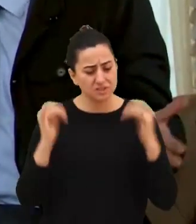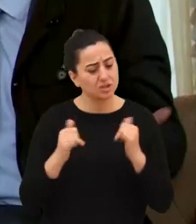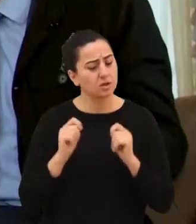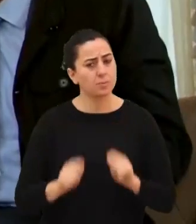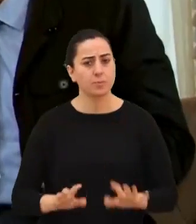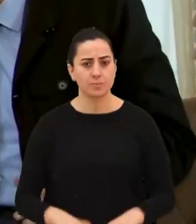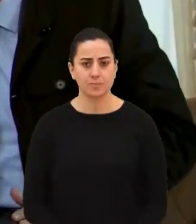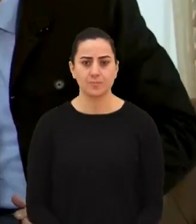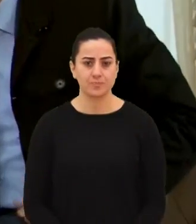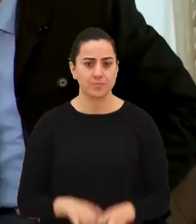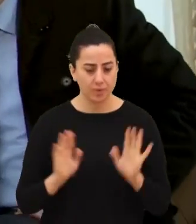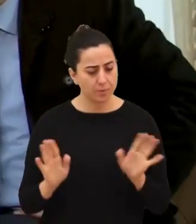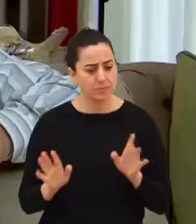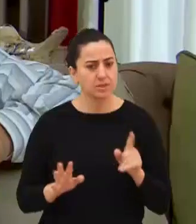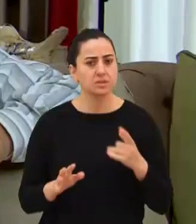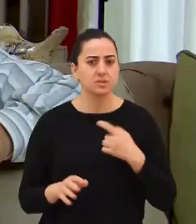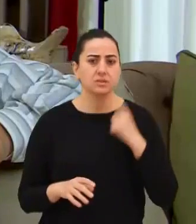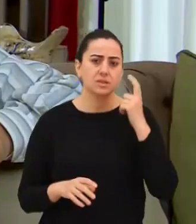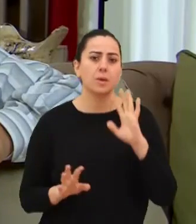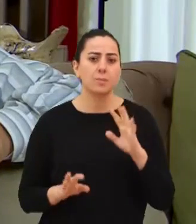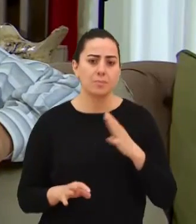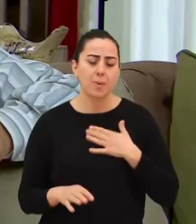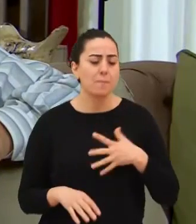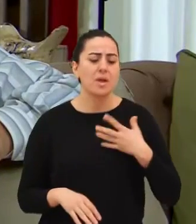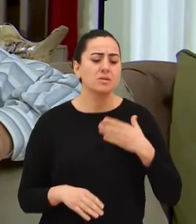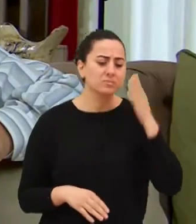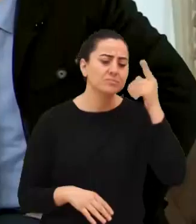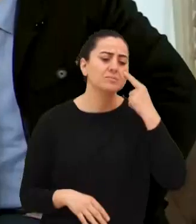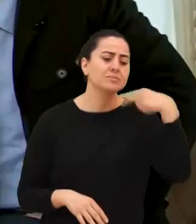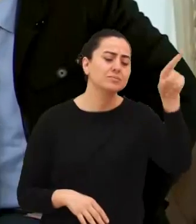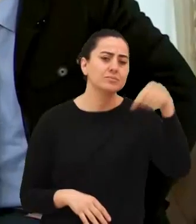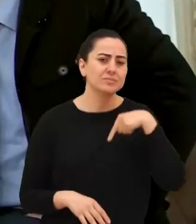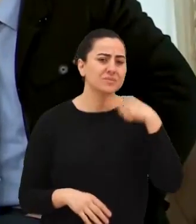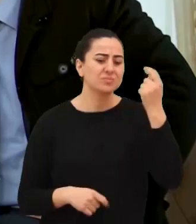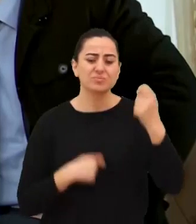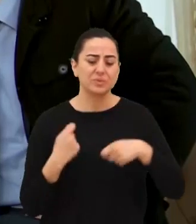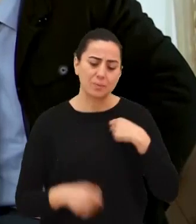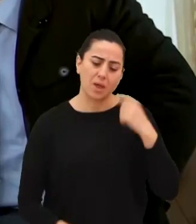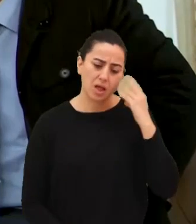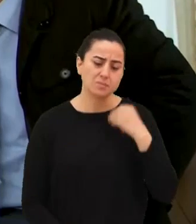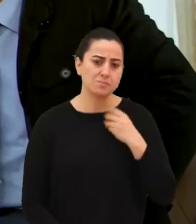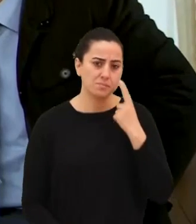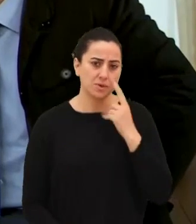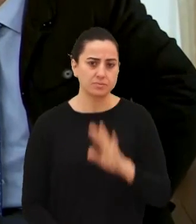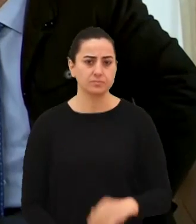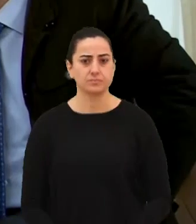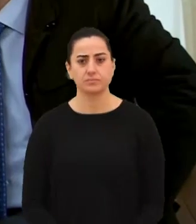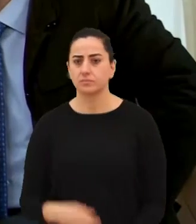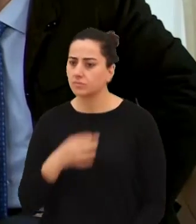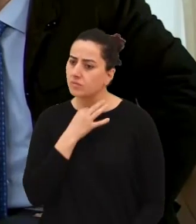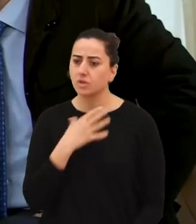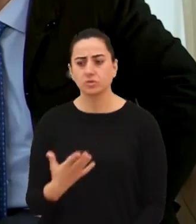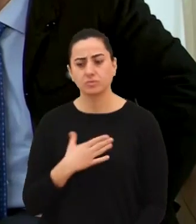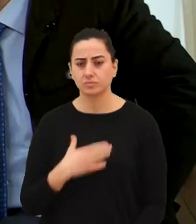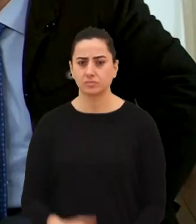falan ya. Tamam. Sen dert etme kendine. Ben şimdi gider bakarım neymiş bunun. Gene ne zevzeklik peşinde. Ben hallederim. Sağ ol. Sağ